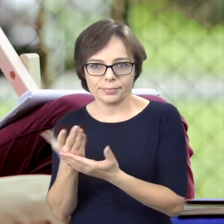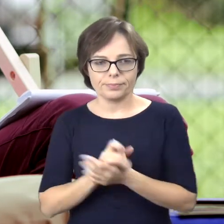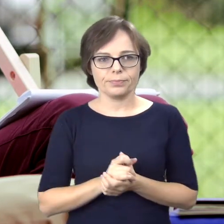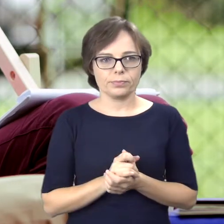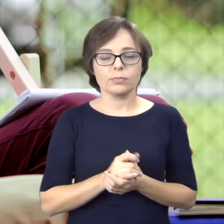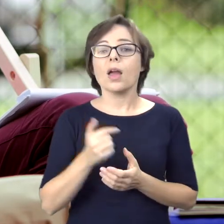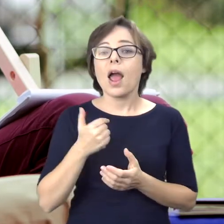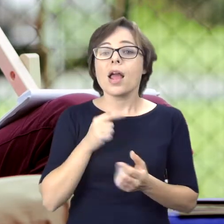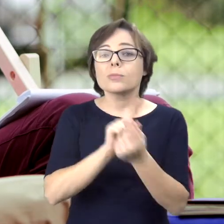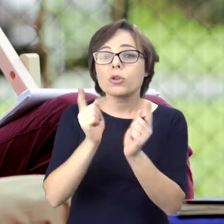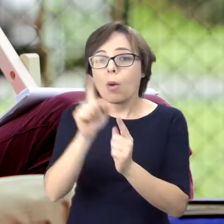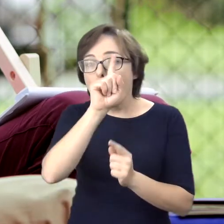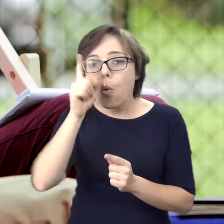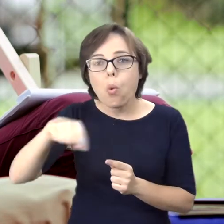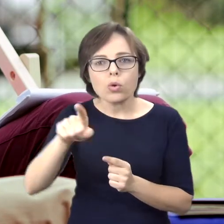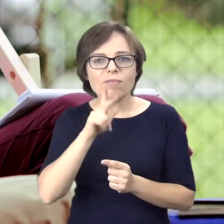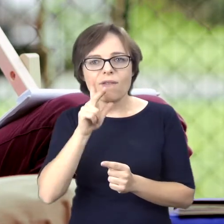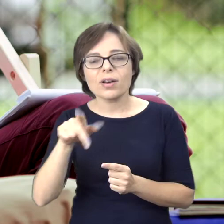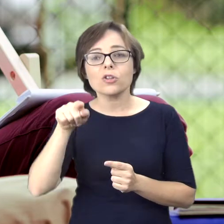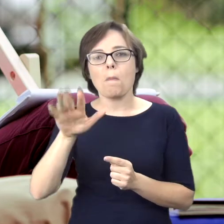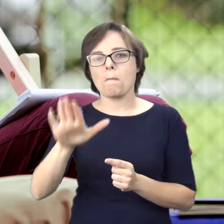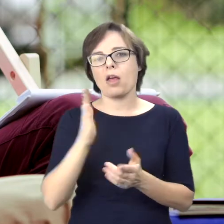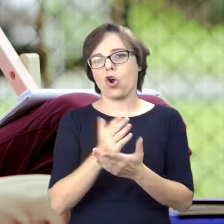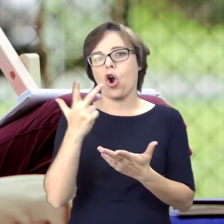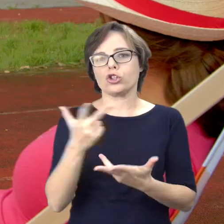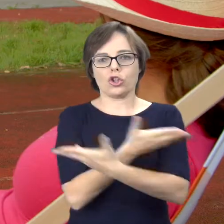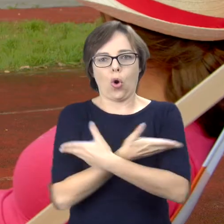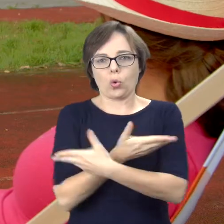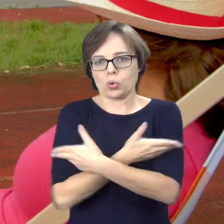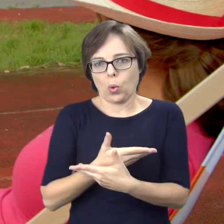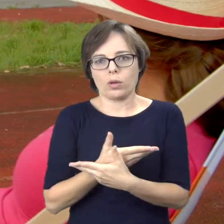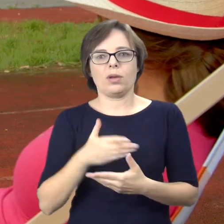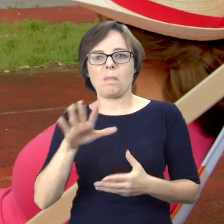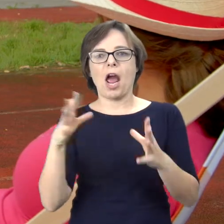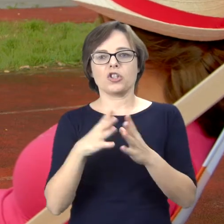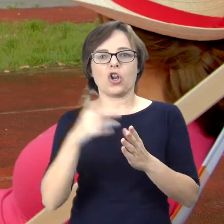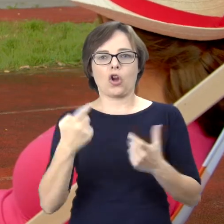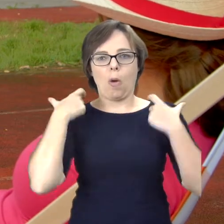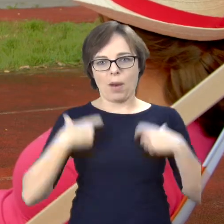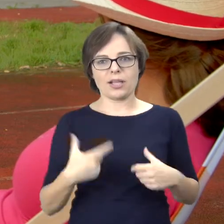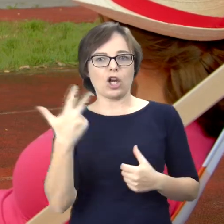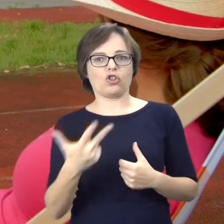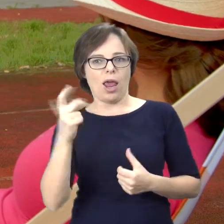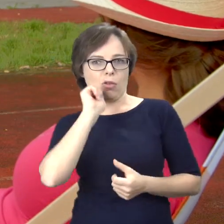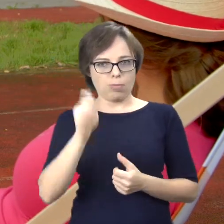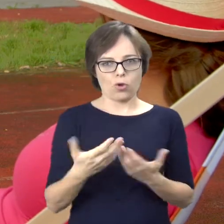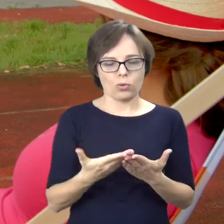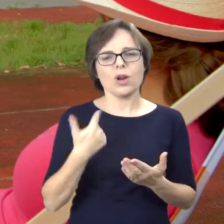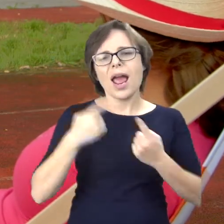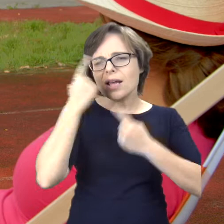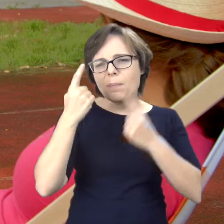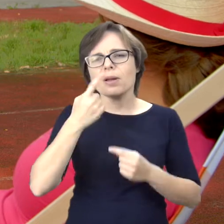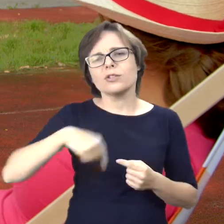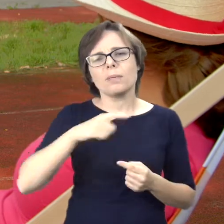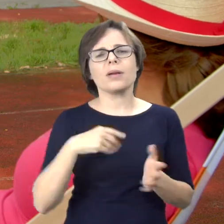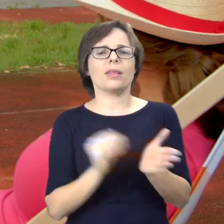ja spotkałem ludzi w Afryce, którzy byli z 3 koszulkami na krzyż i podróżowali z 10-kilogramowym plecakiem przez 3 lata, 4. Więc ja myślę, że mamy tendencję do gromadzenia wielu niepotrzebnych